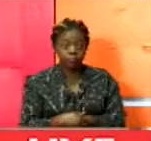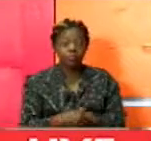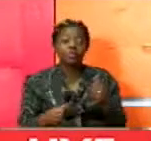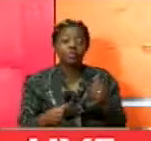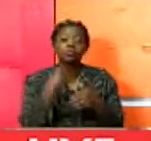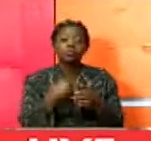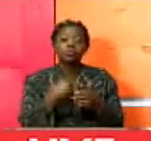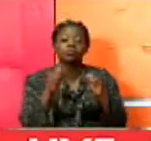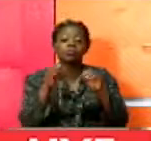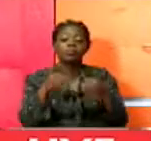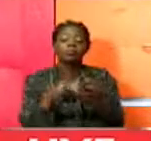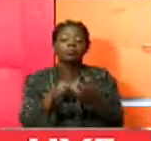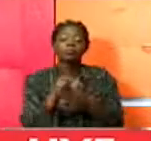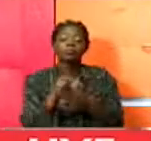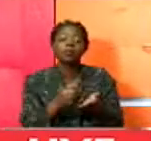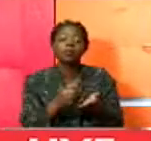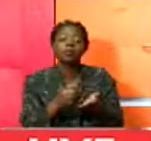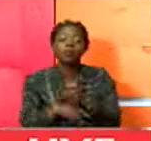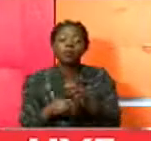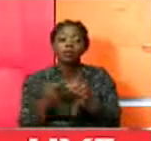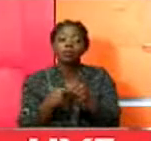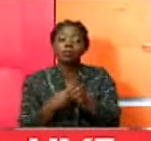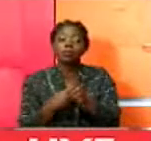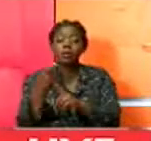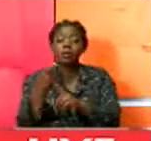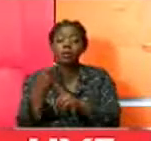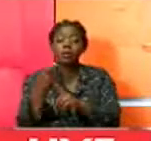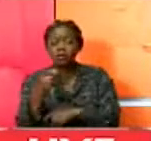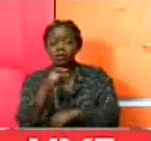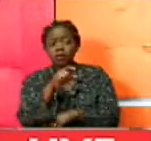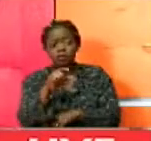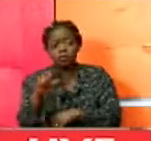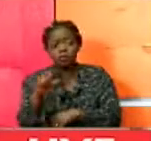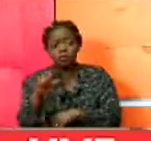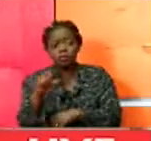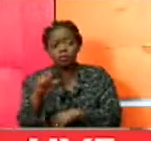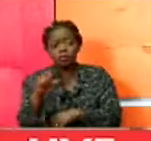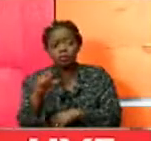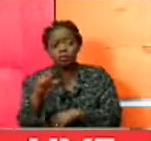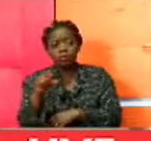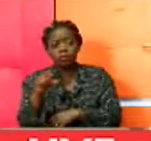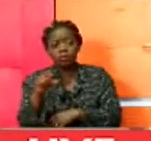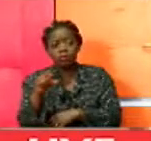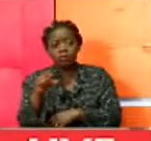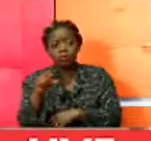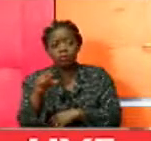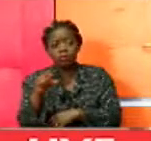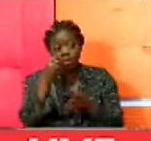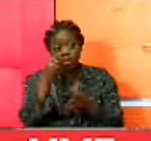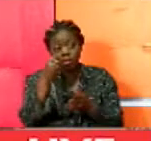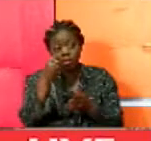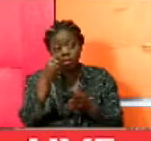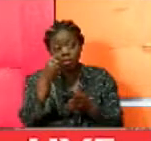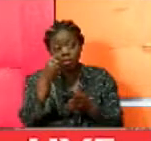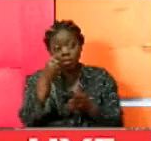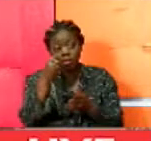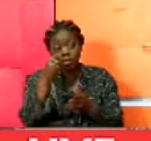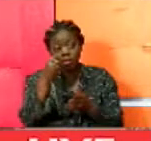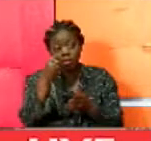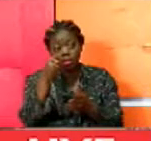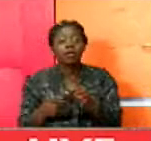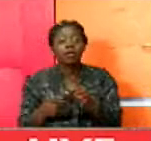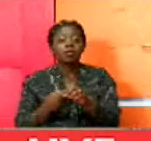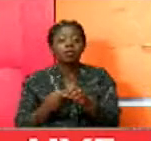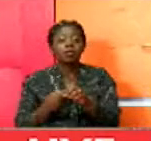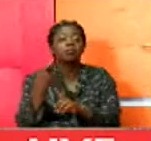okuzzaayo buli mwezi buli wiiki zemanyi sente za gavumenti ziba zaakuzzayo buli